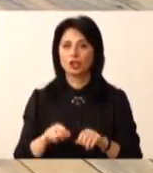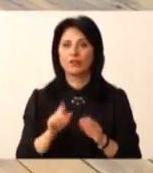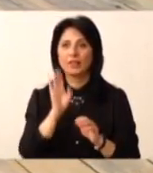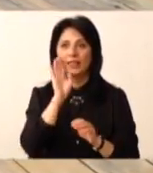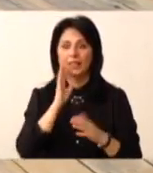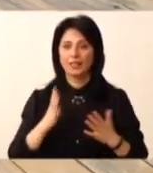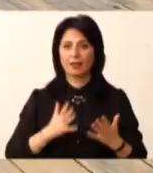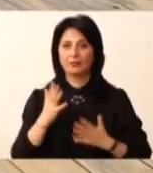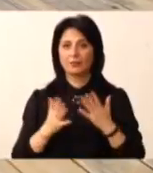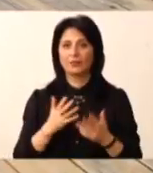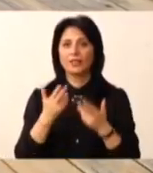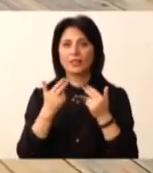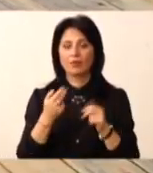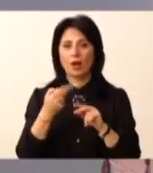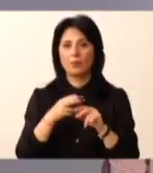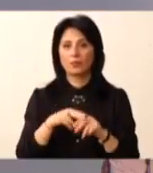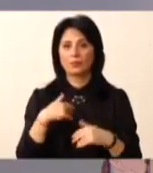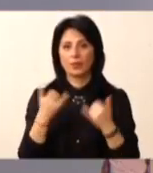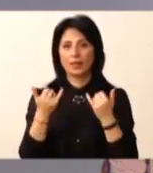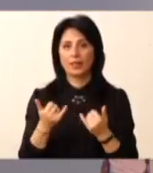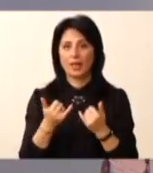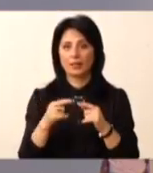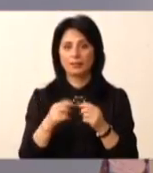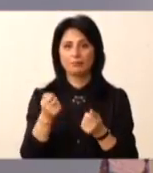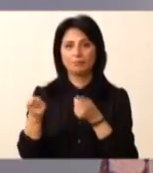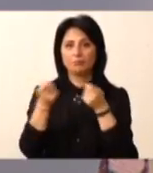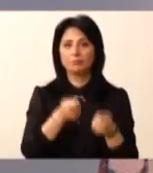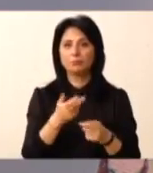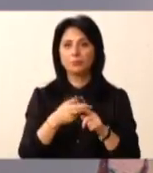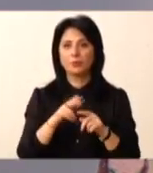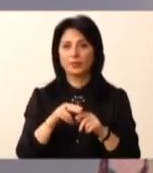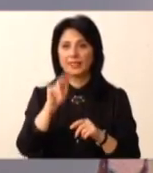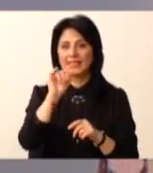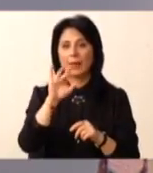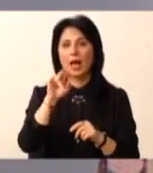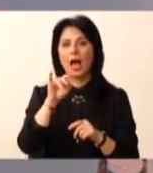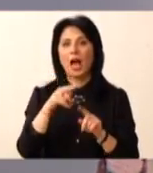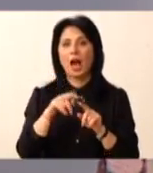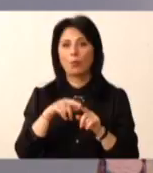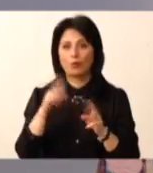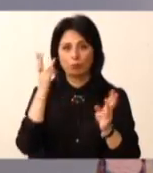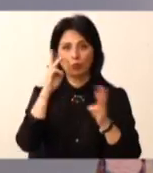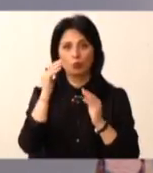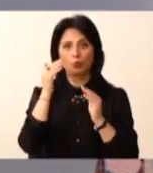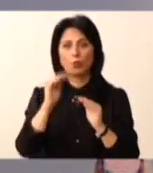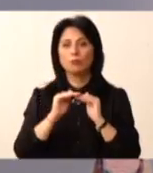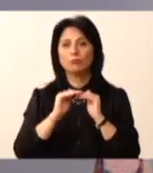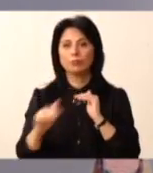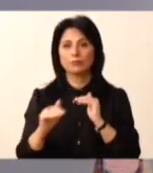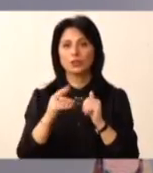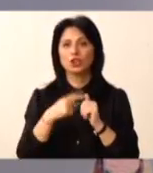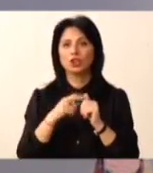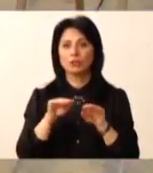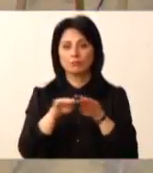დილიდანვე მობილიზაცია. დიახ, და ამისთვის მე დღეს მოვიმარჯვე სტეპ აერობიკისთვის, ესეთი მოდიფიცირებული ინვენტარი. ეს